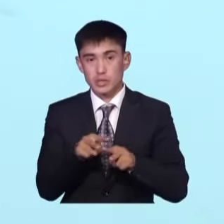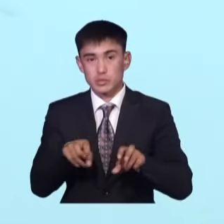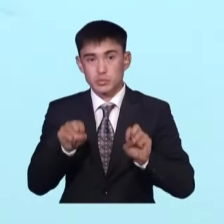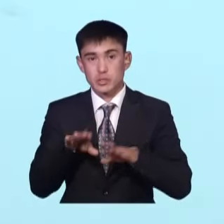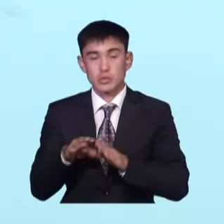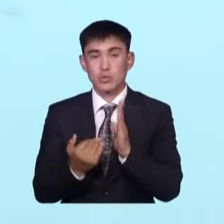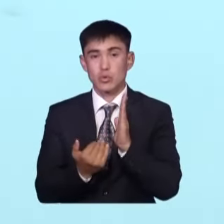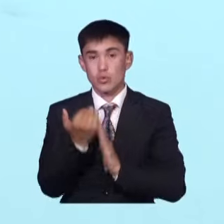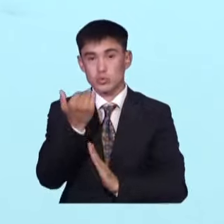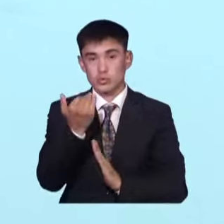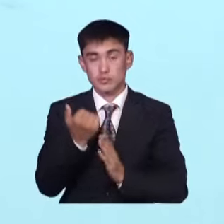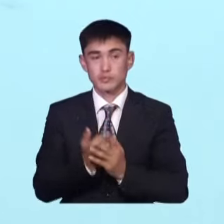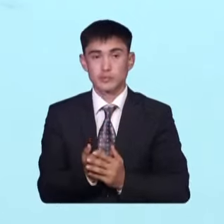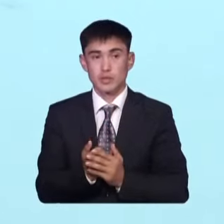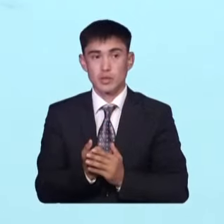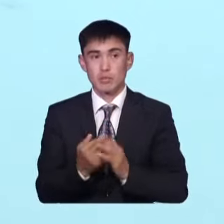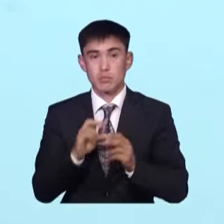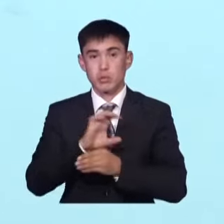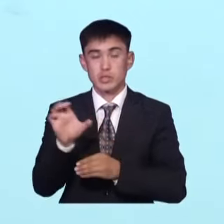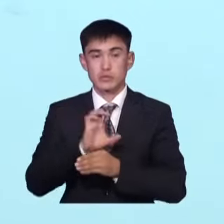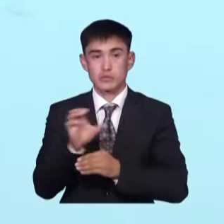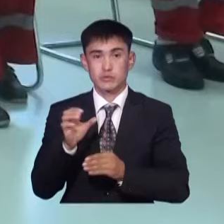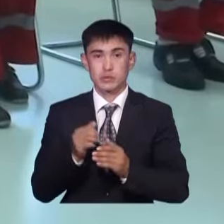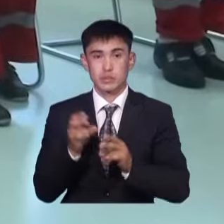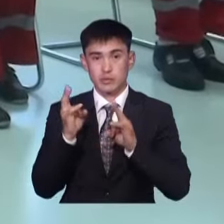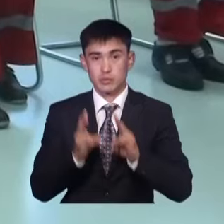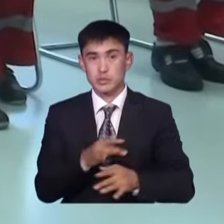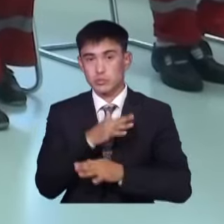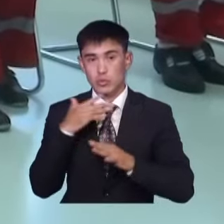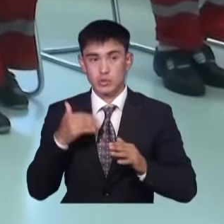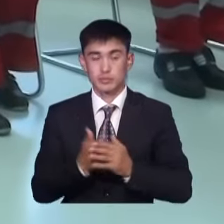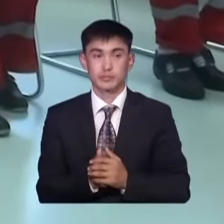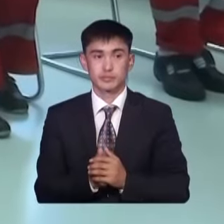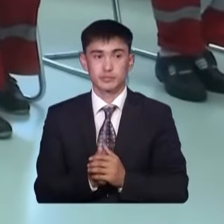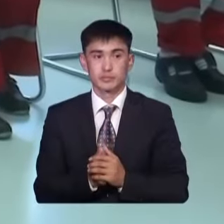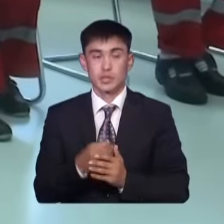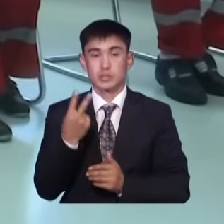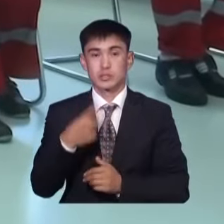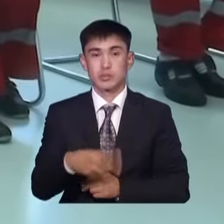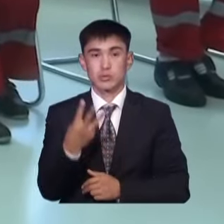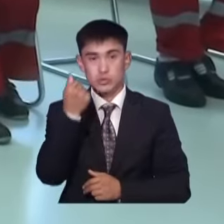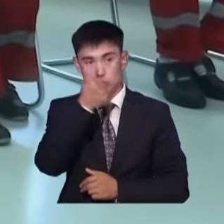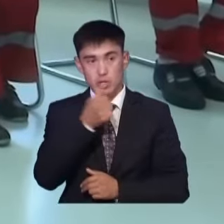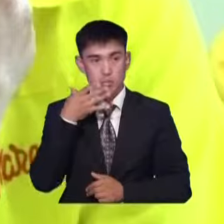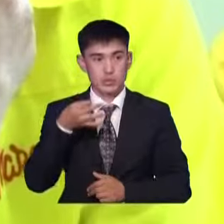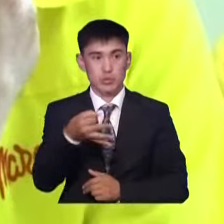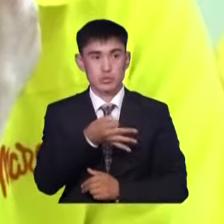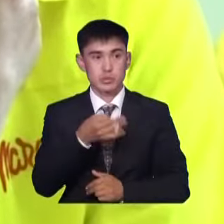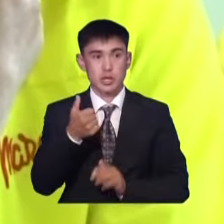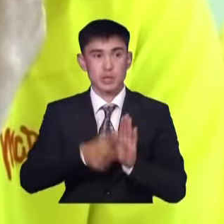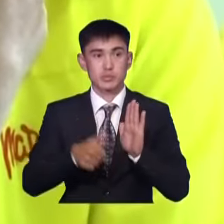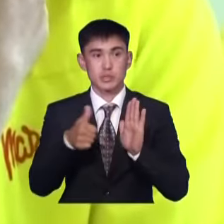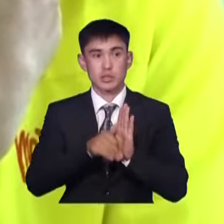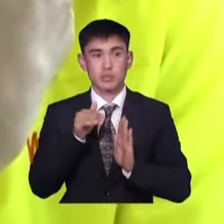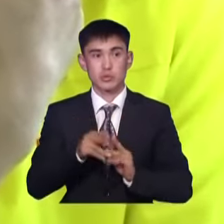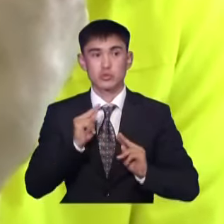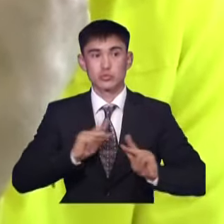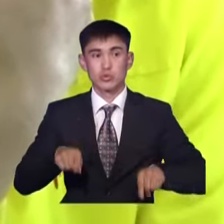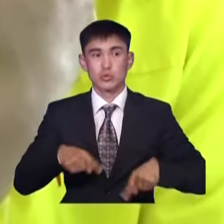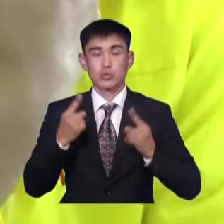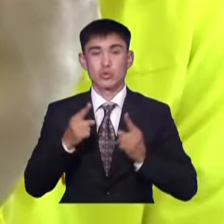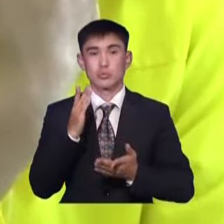определенный рост производственного травматизма. Айта кетейік, 2023 жылы Алматы облысында 66 мың жұмыс орнын құру